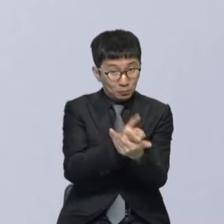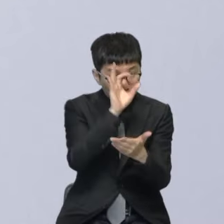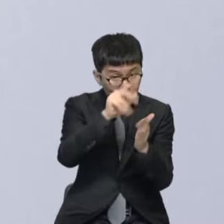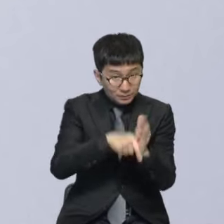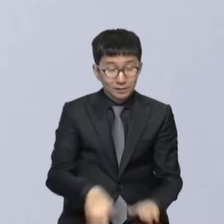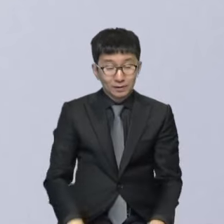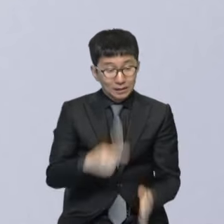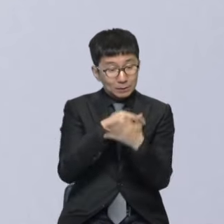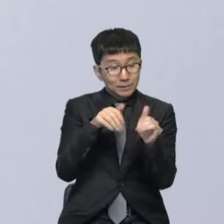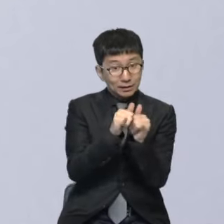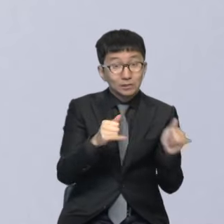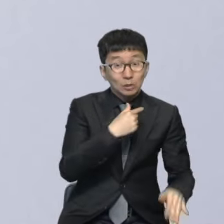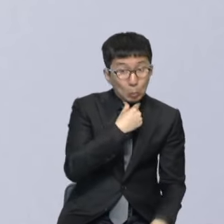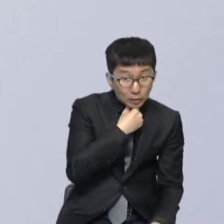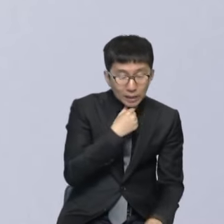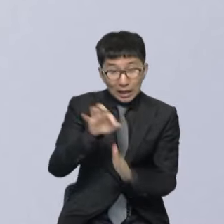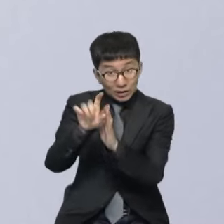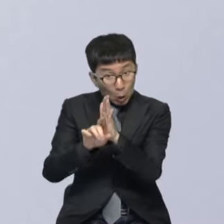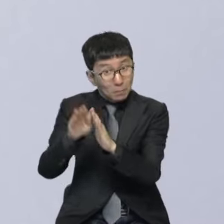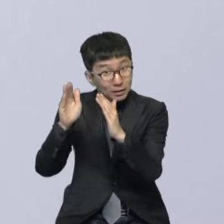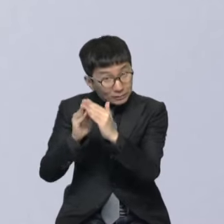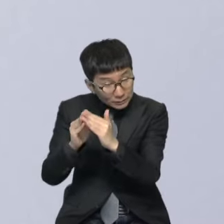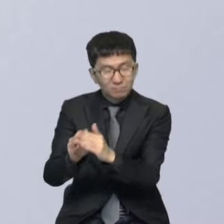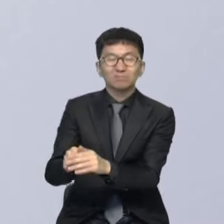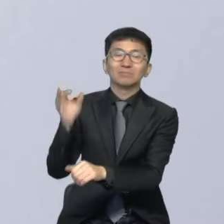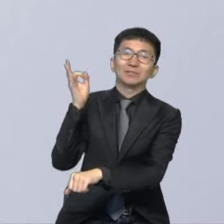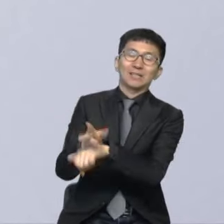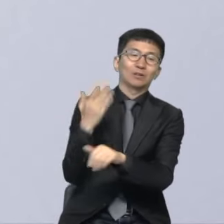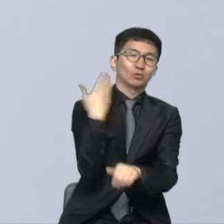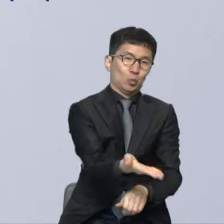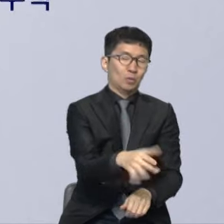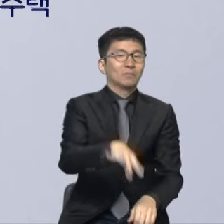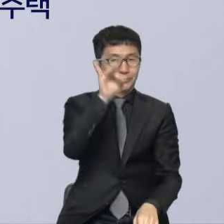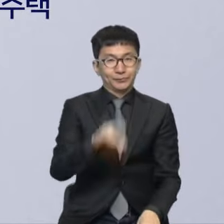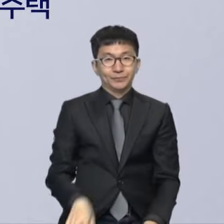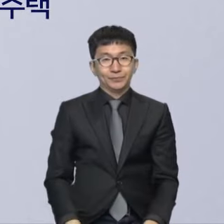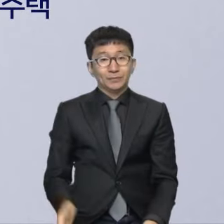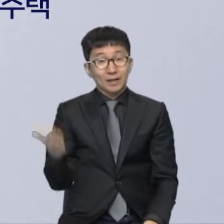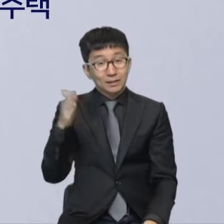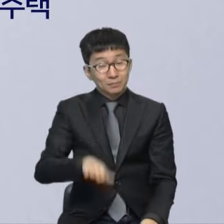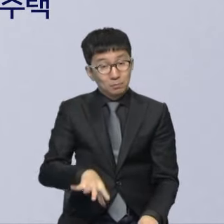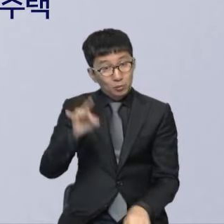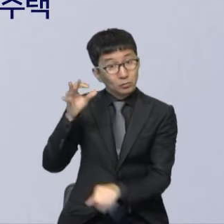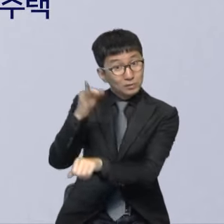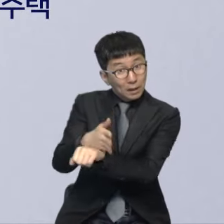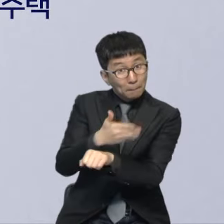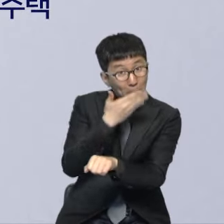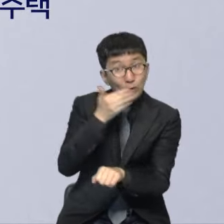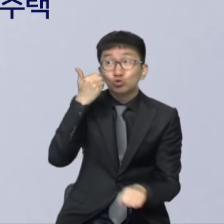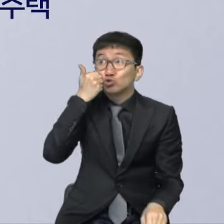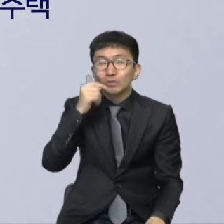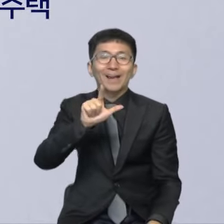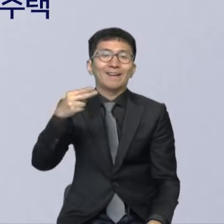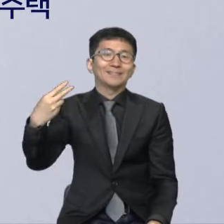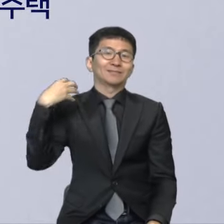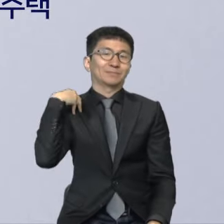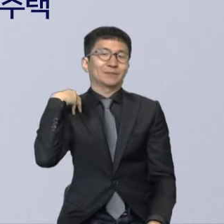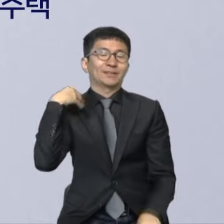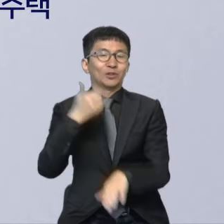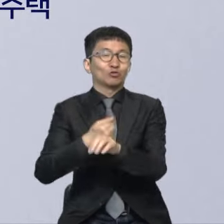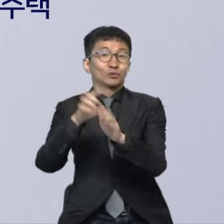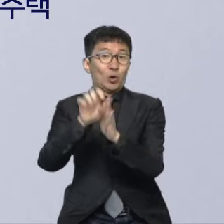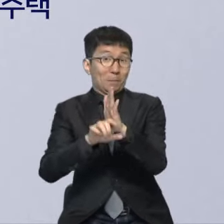경매 넘어간 해당 주택을 우선에 살 수 있도록 하고 있는데 앞으로는 우선 매수권을 LH에 양도해 경매